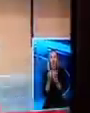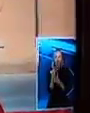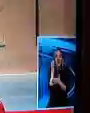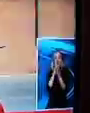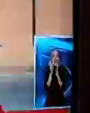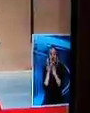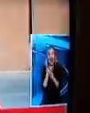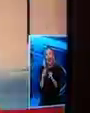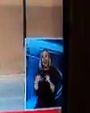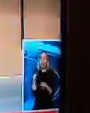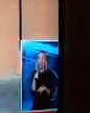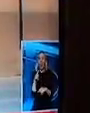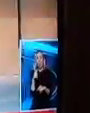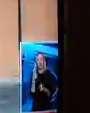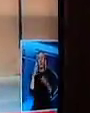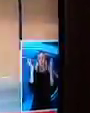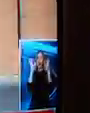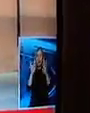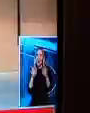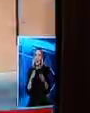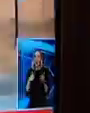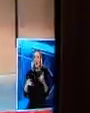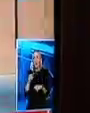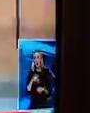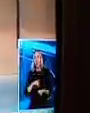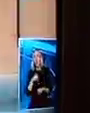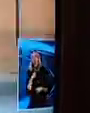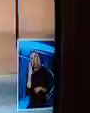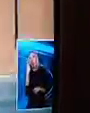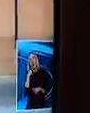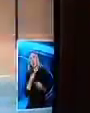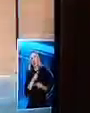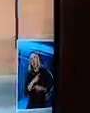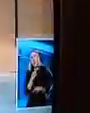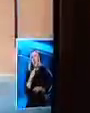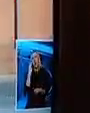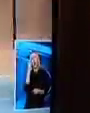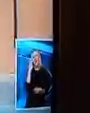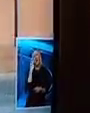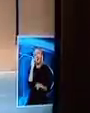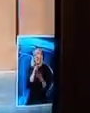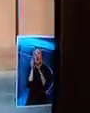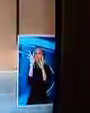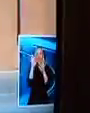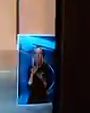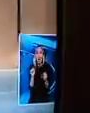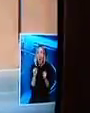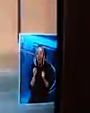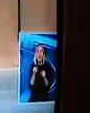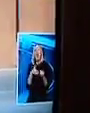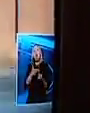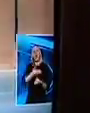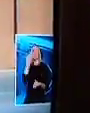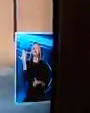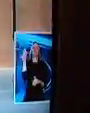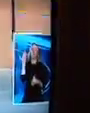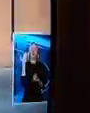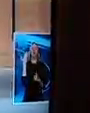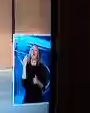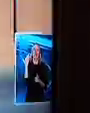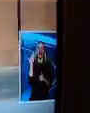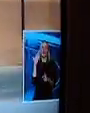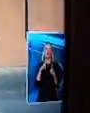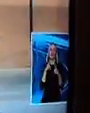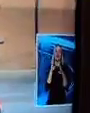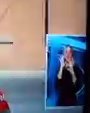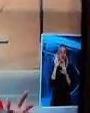tako da su bile jedno vrijeme zavejene snegom, pa nam je bilo jako žao da ih gledamo u takvom izdanju, ali su nekako prebrodile taj